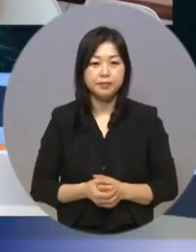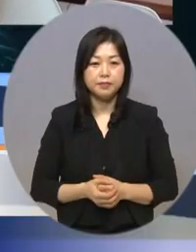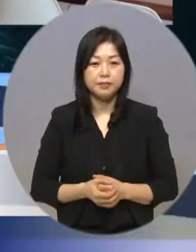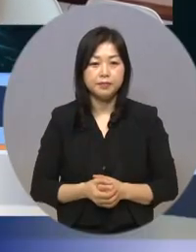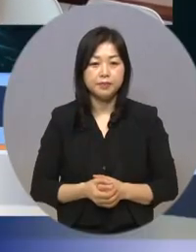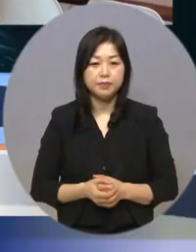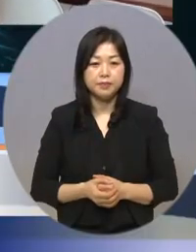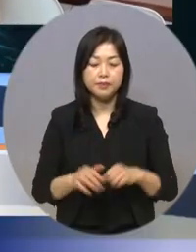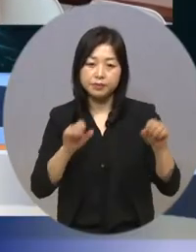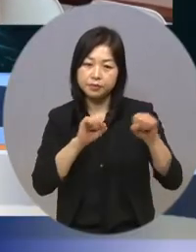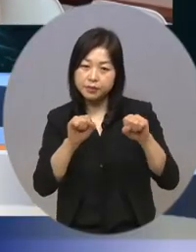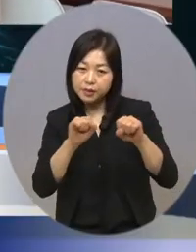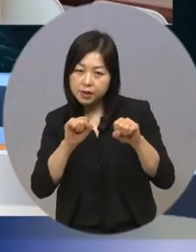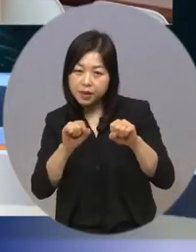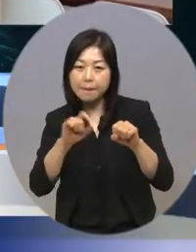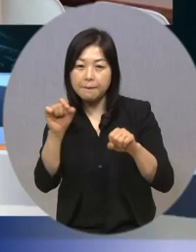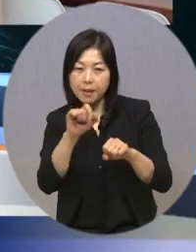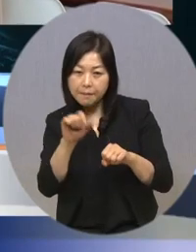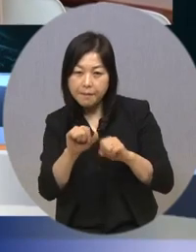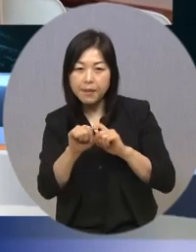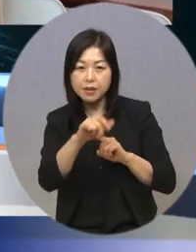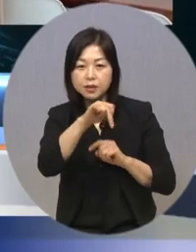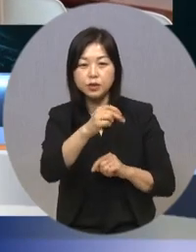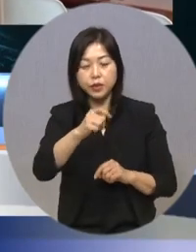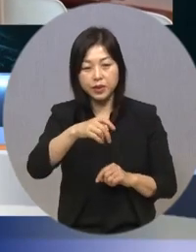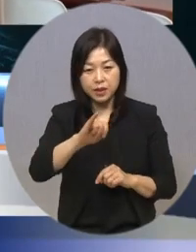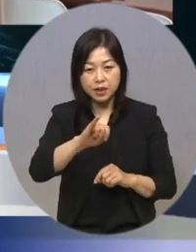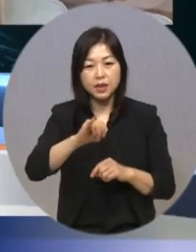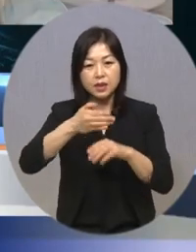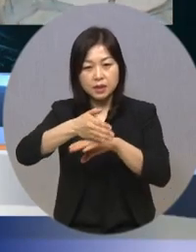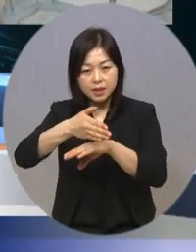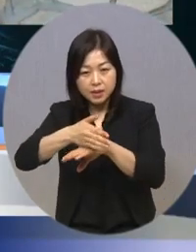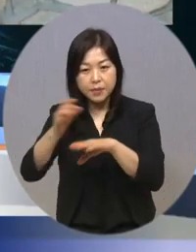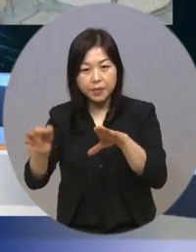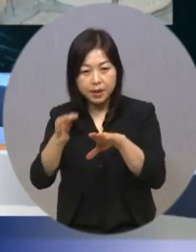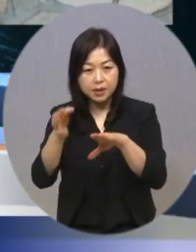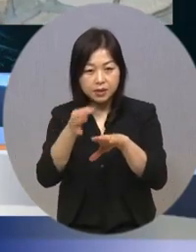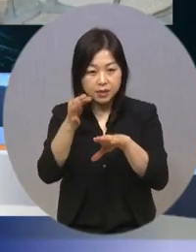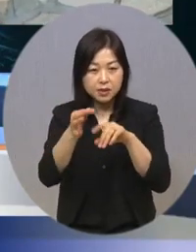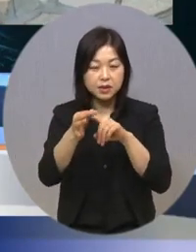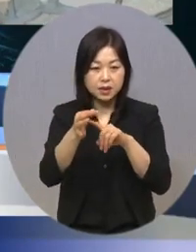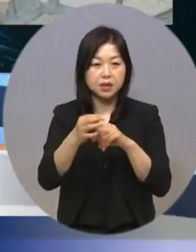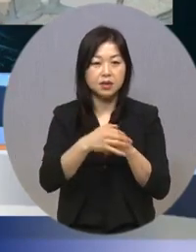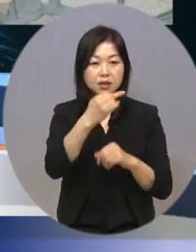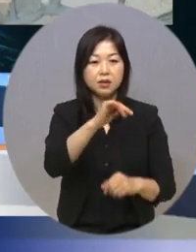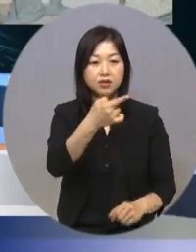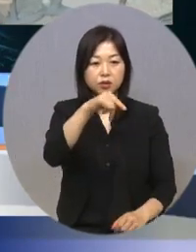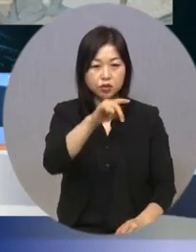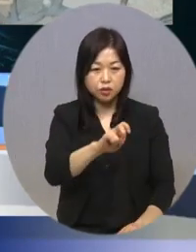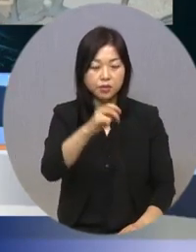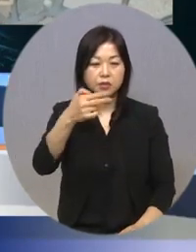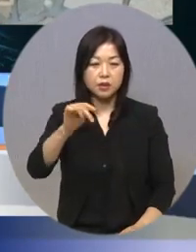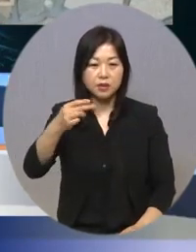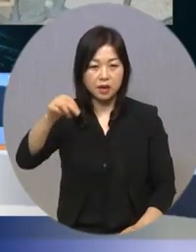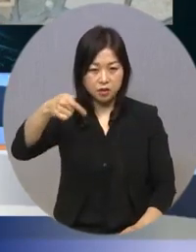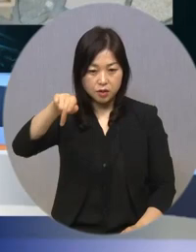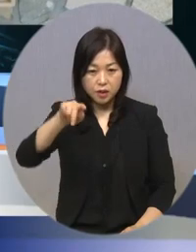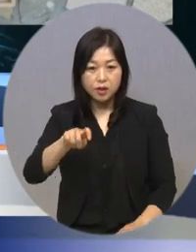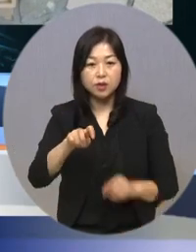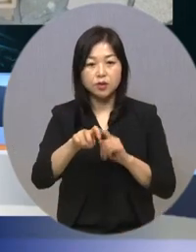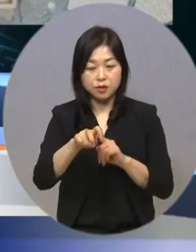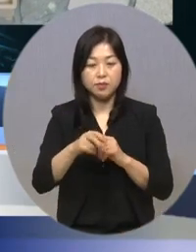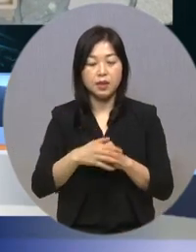빠른 움직임을 담은 크로키와 느림의 과정인 바느질을 이용해 들숨 날숨을 표현한 김연엽 작가의